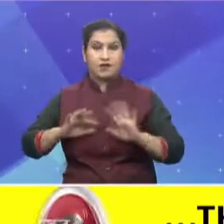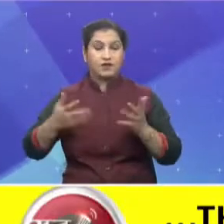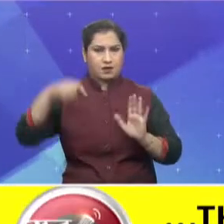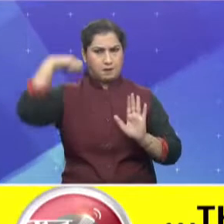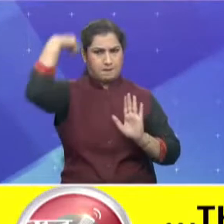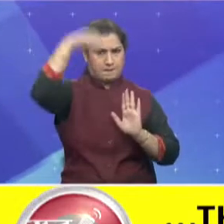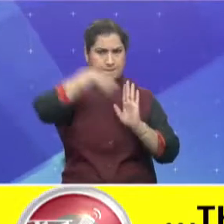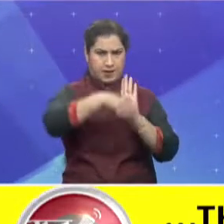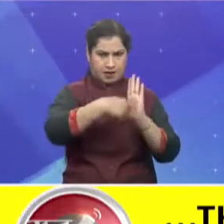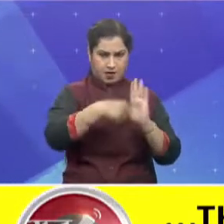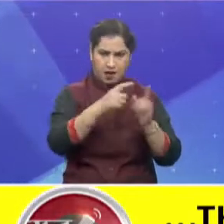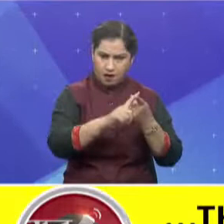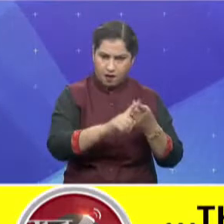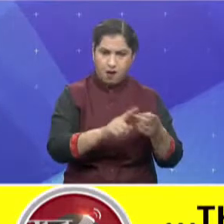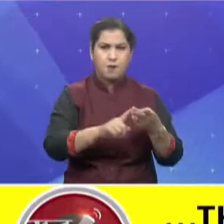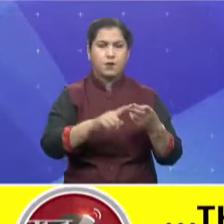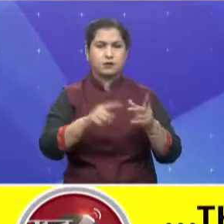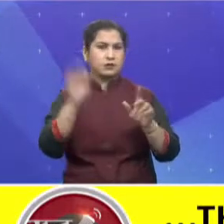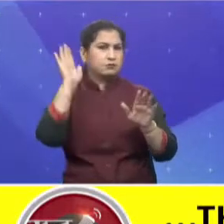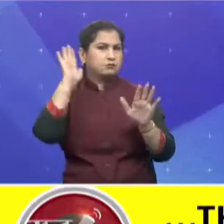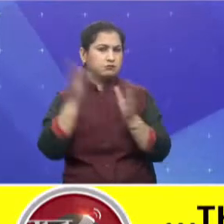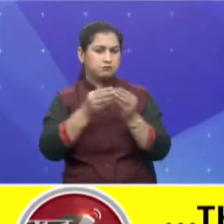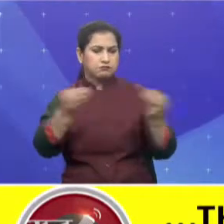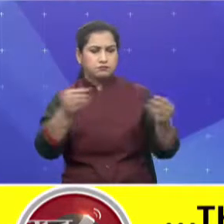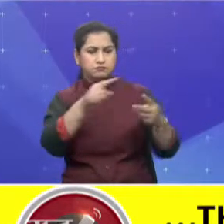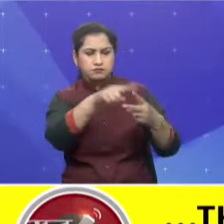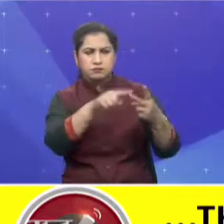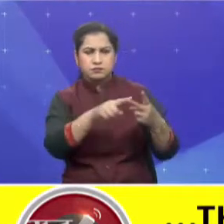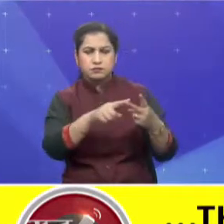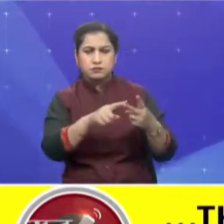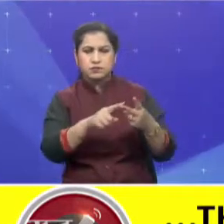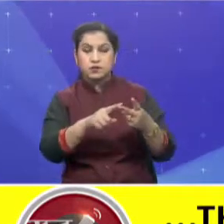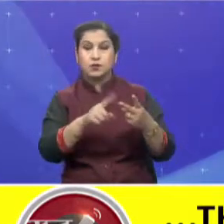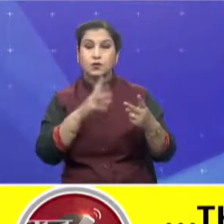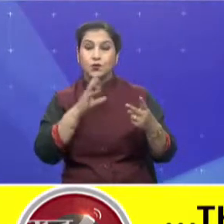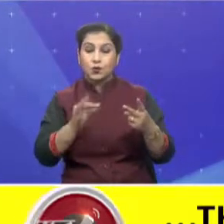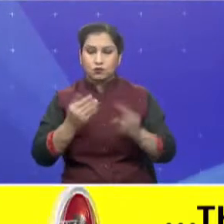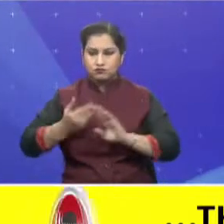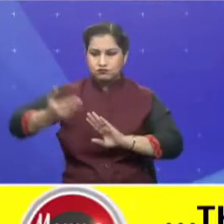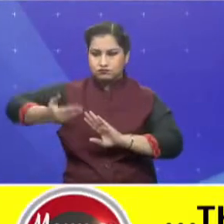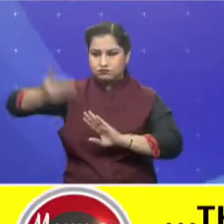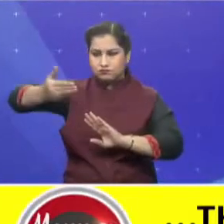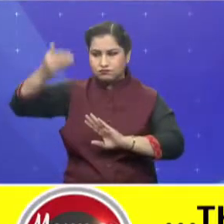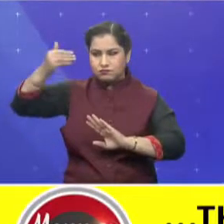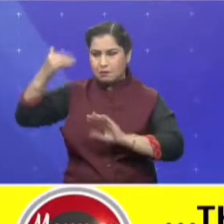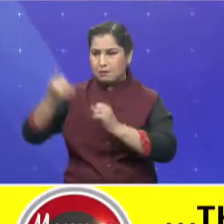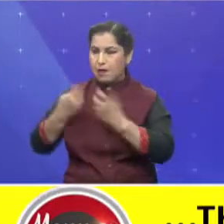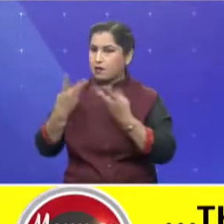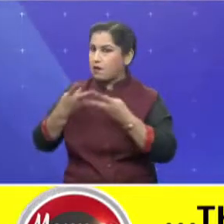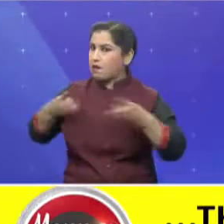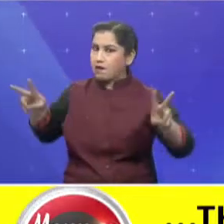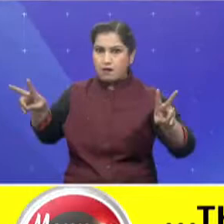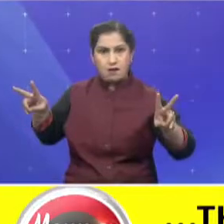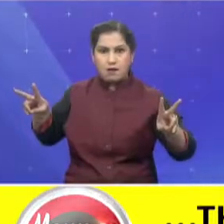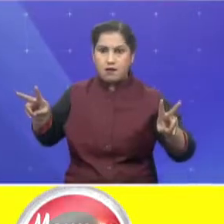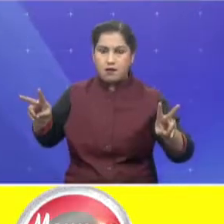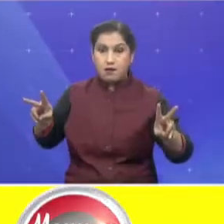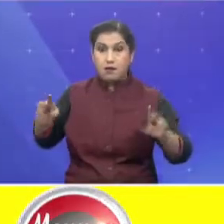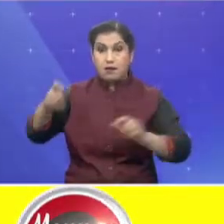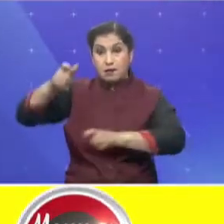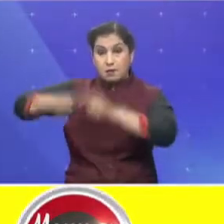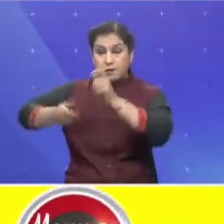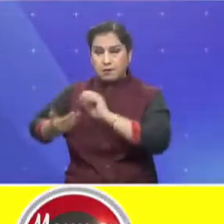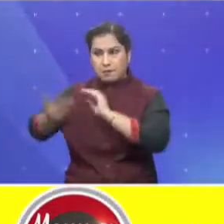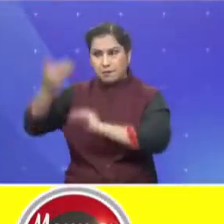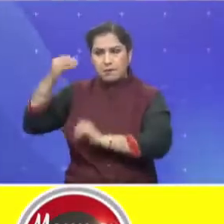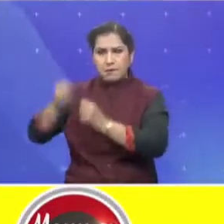चमक दमक से दूर, अखबारों की सुर्खियों से दूर कोटि कोटि लोग हैं जो बहुत कुछ अच्छा कर